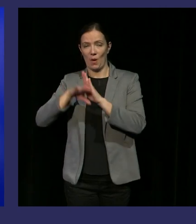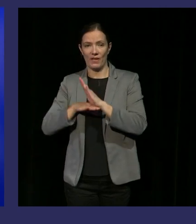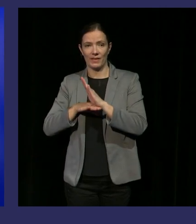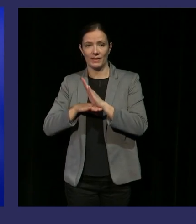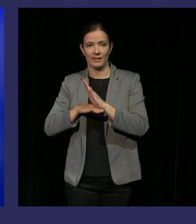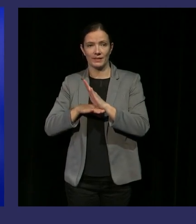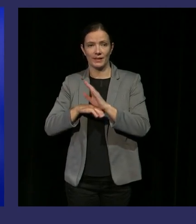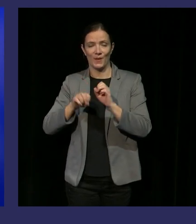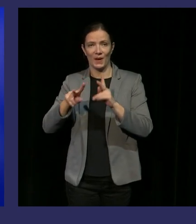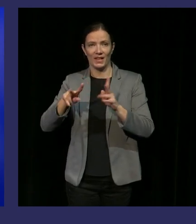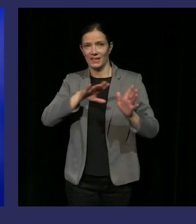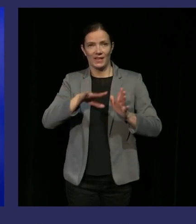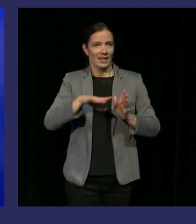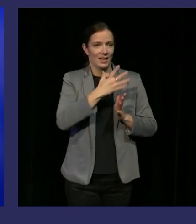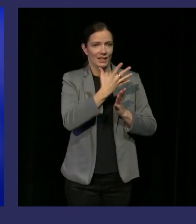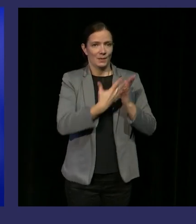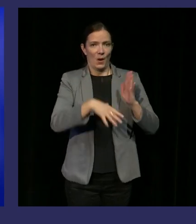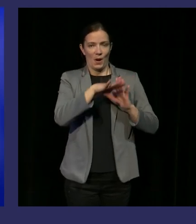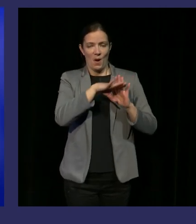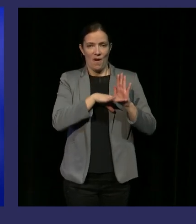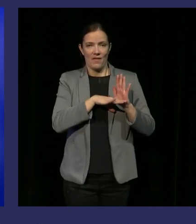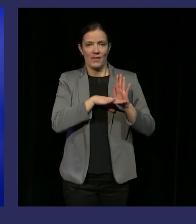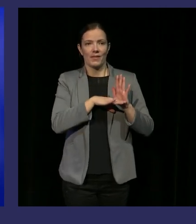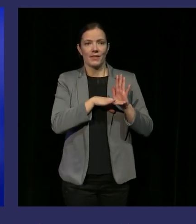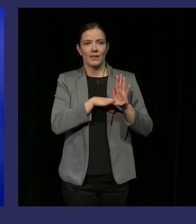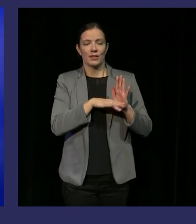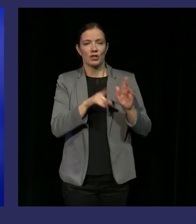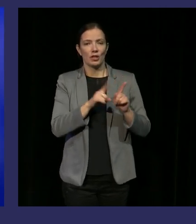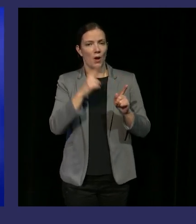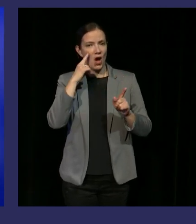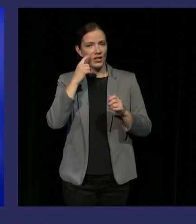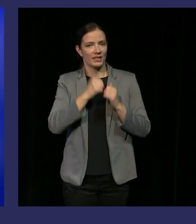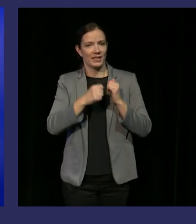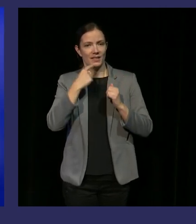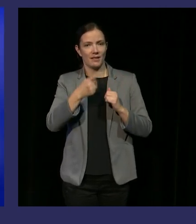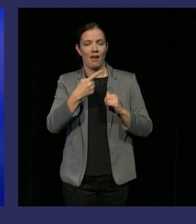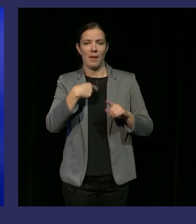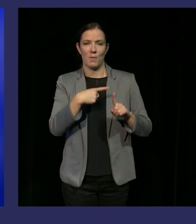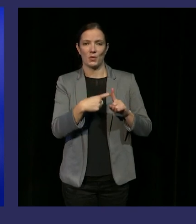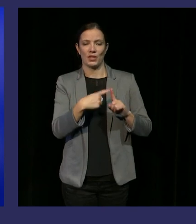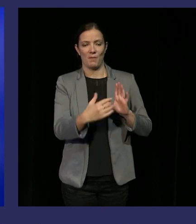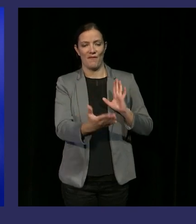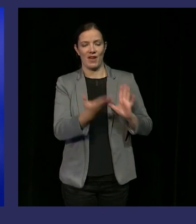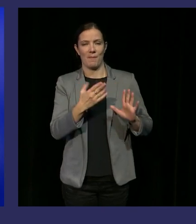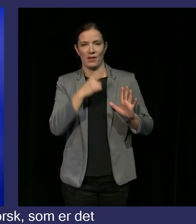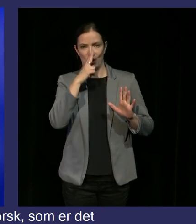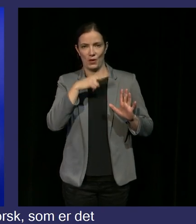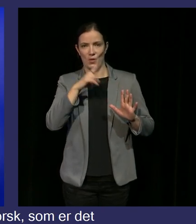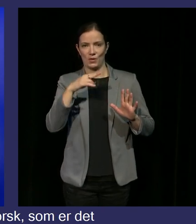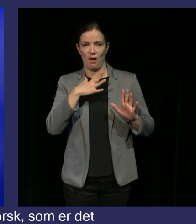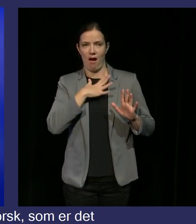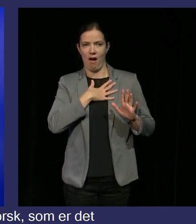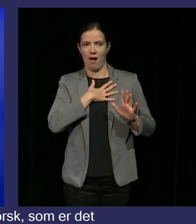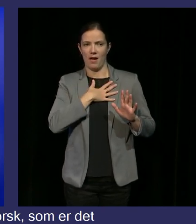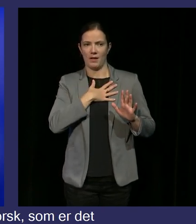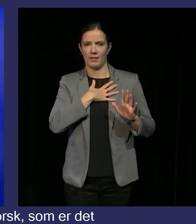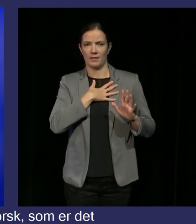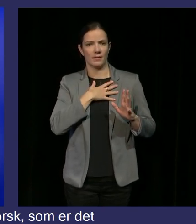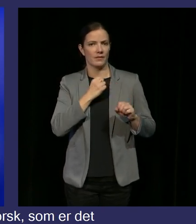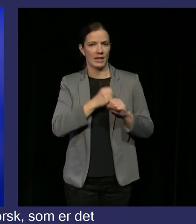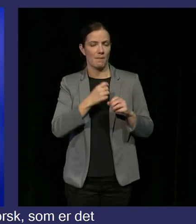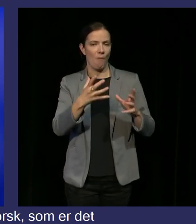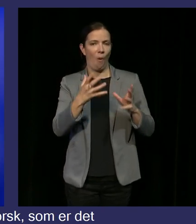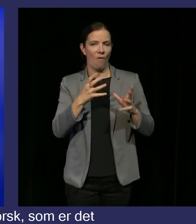jeg hopper til språkloven. I språkloven så det altså det som Øystein var inne på at det en positiv altså blir fremhevet at nynorsk har en særlig at det særlig behov for å